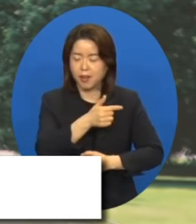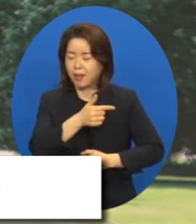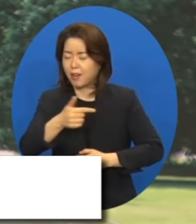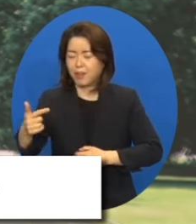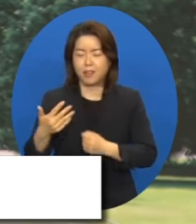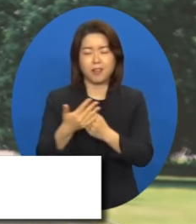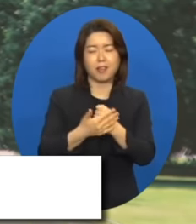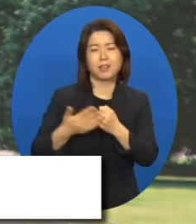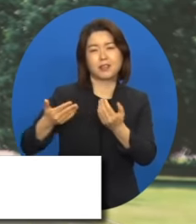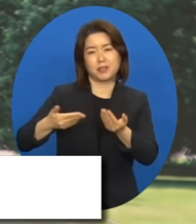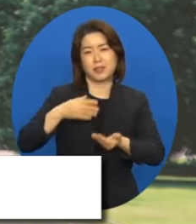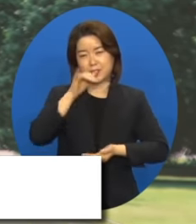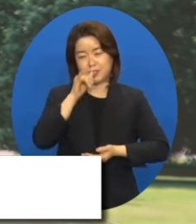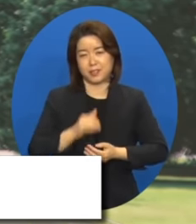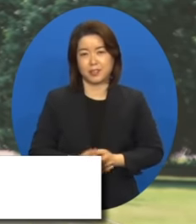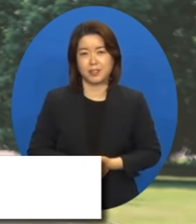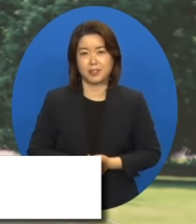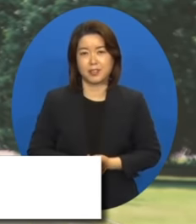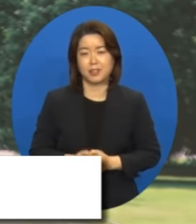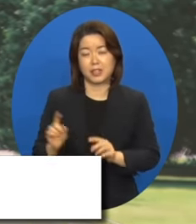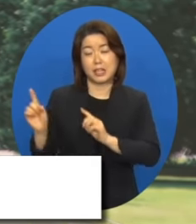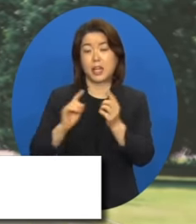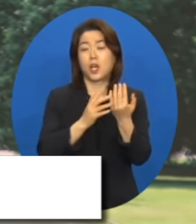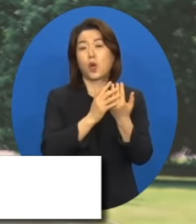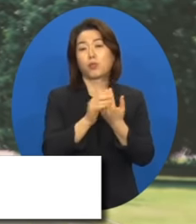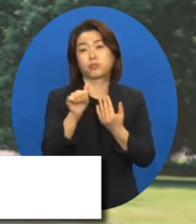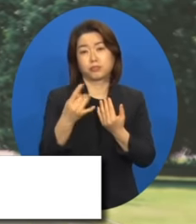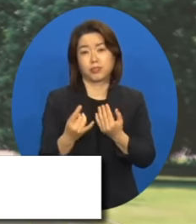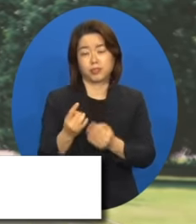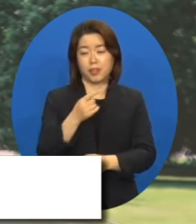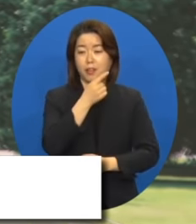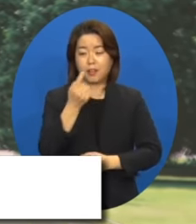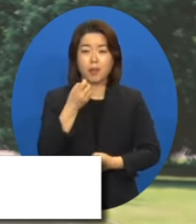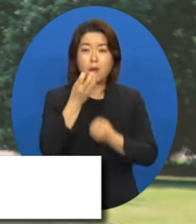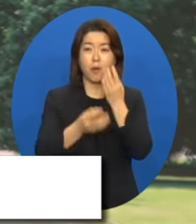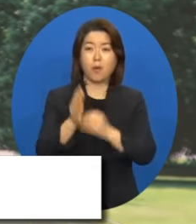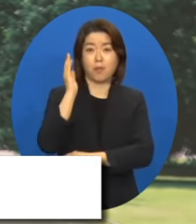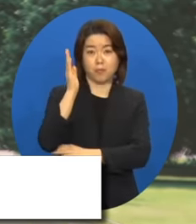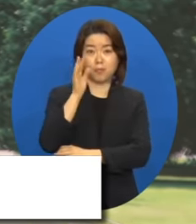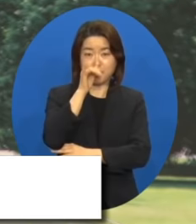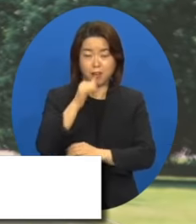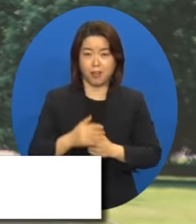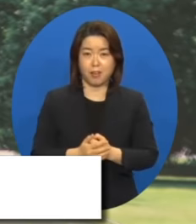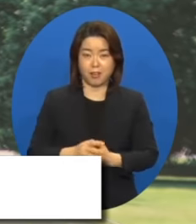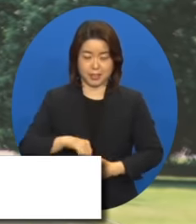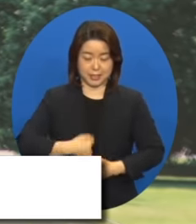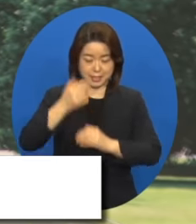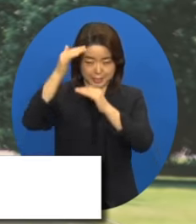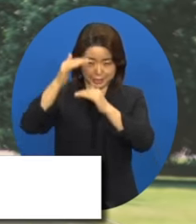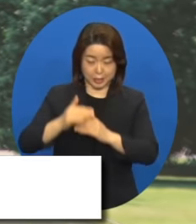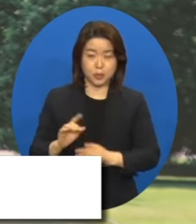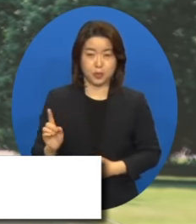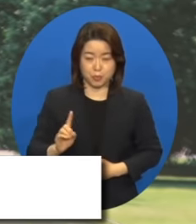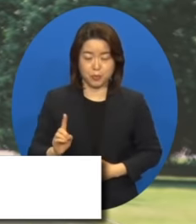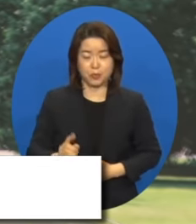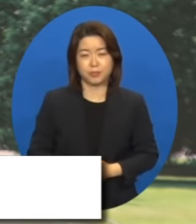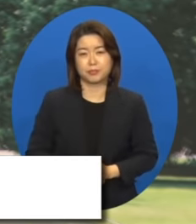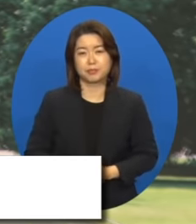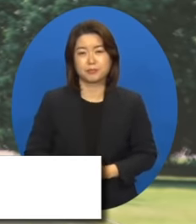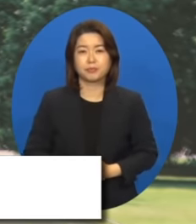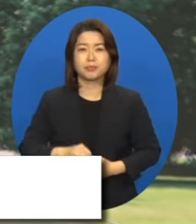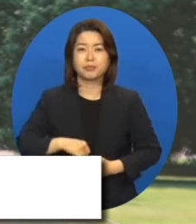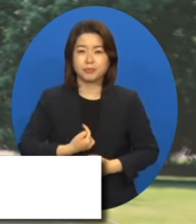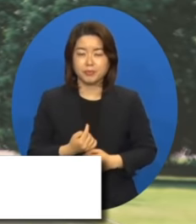받았어요. 그분이 그 부흥회 때 간증을 하셨어요. 본인이 간증하신 내용이 이런 내용입니다.